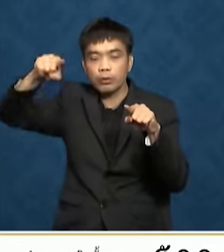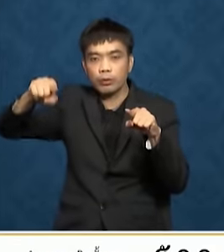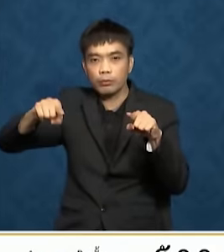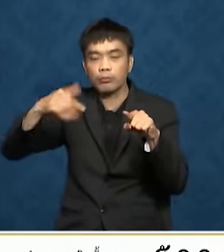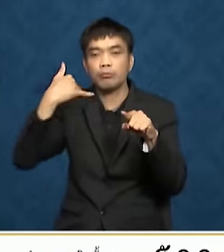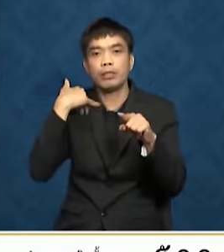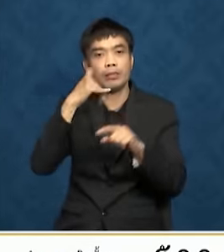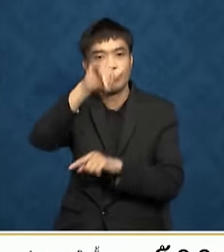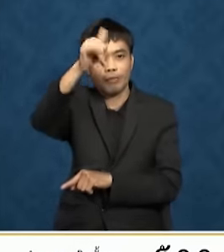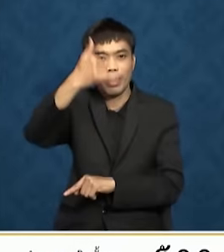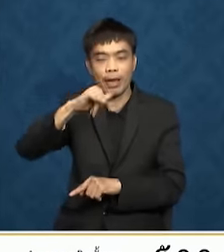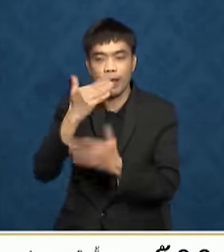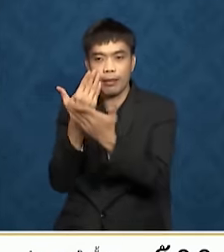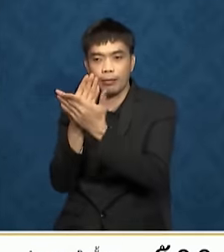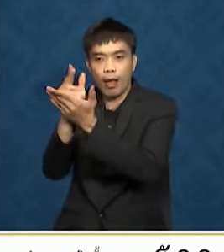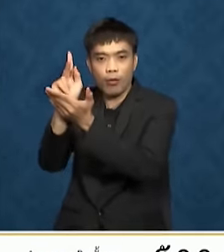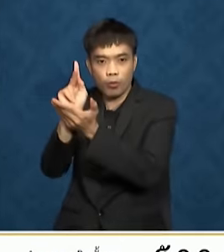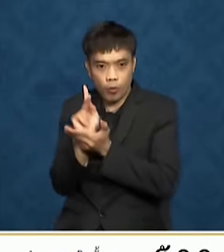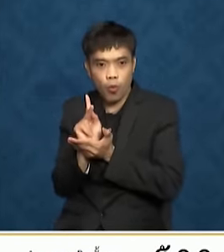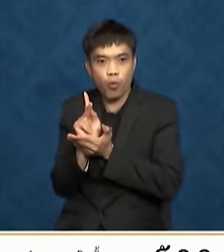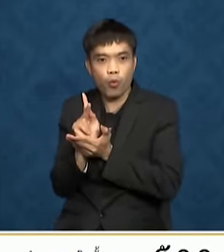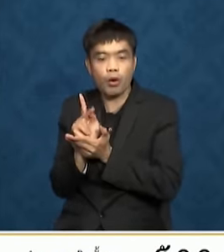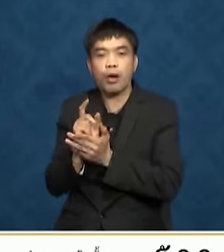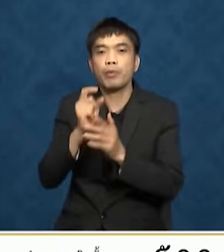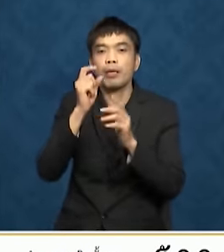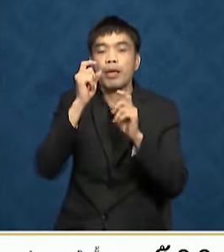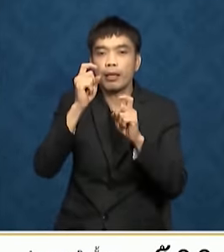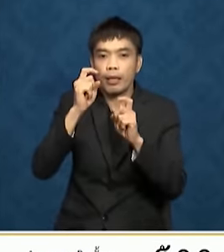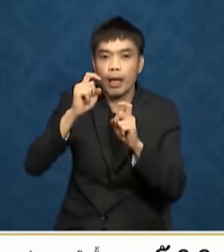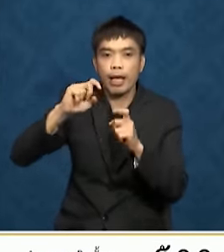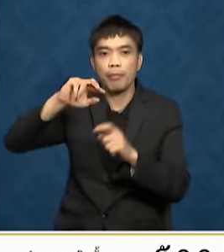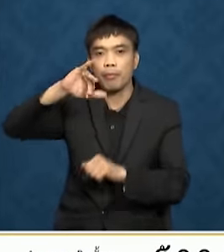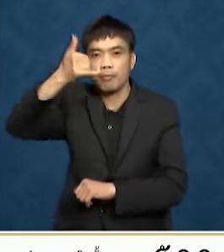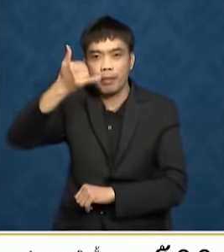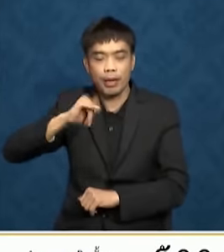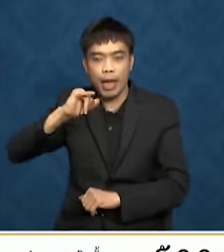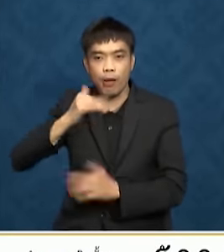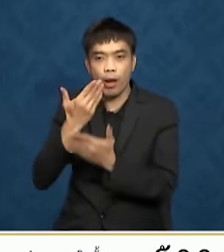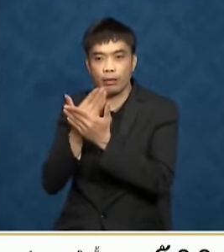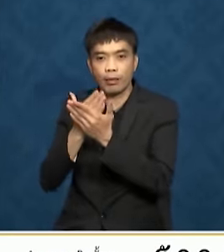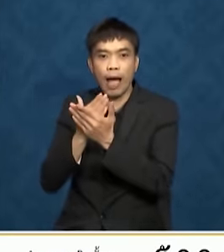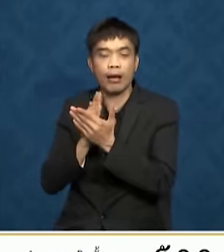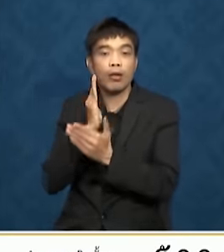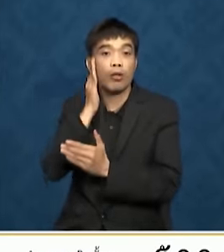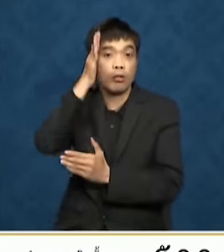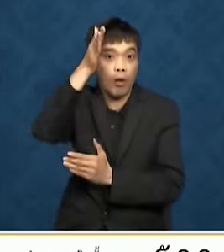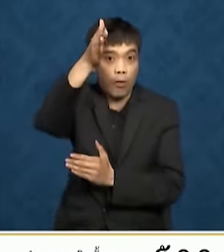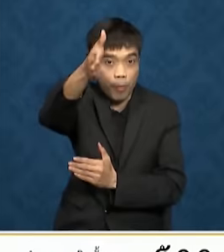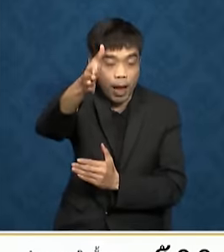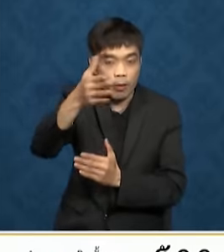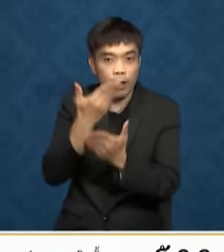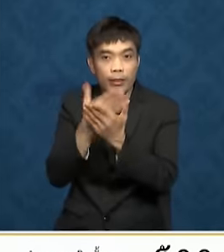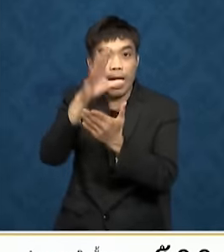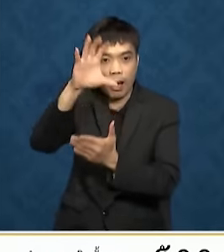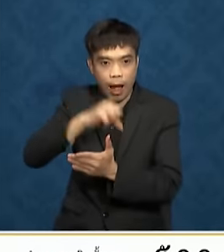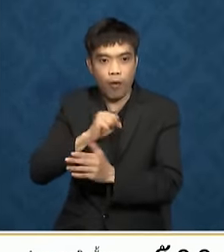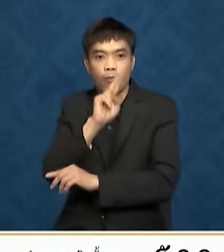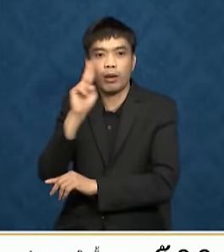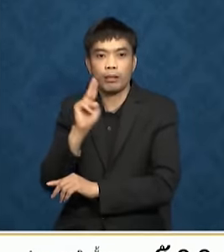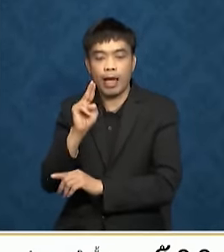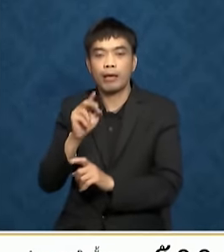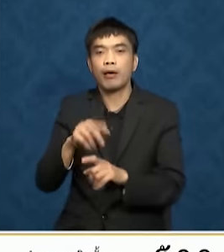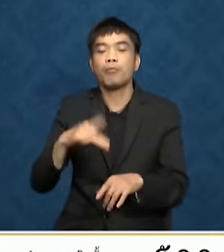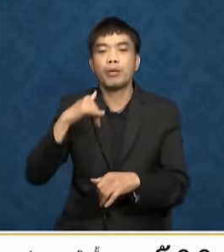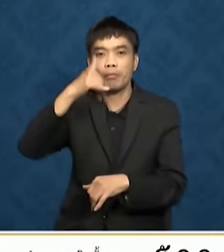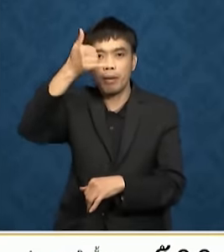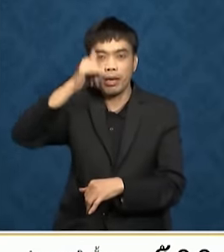การกู้เนี่ยก็มีต้นทุนของมันแล้วการกู้ก็คือการเอาเงินในอนาคตมาใช้ซึ่งก็มีความเสี่ยงมากพอสมควรเช่นเดียว